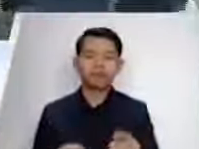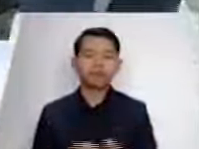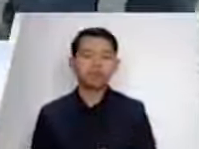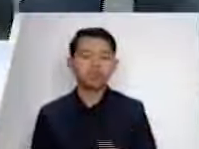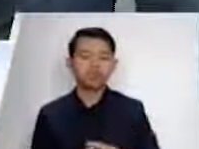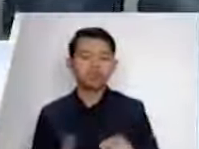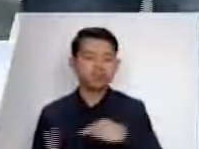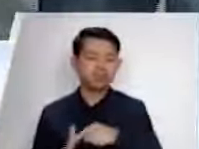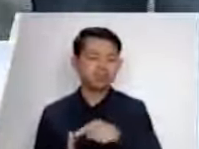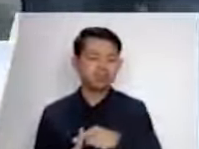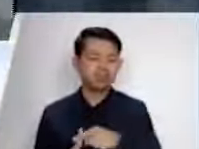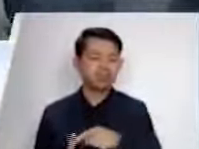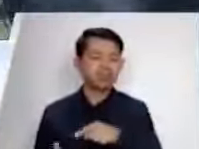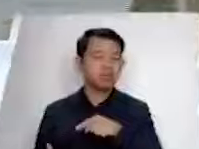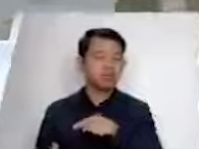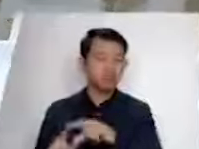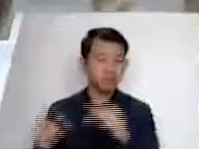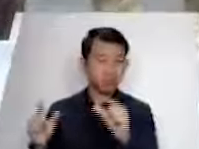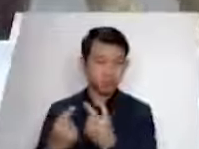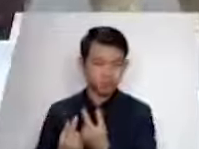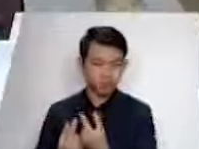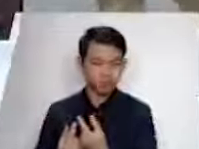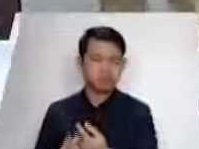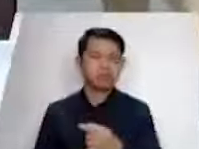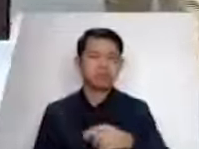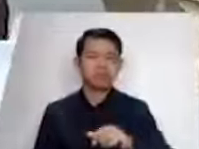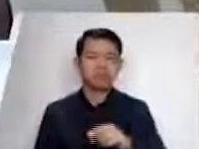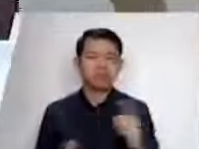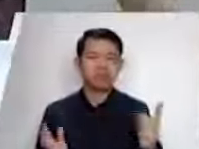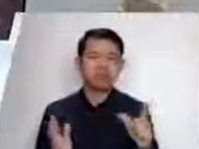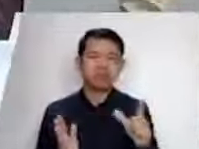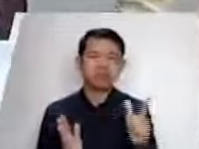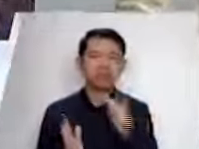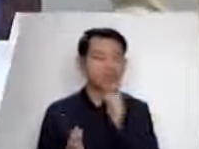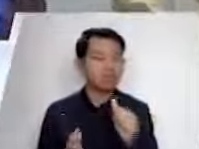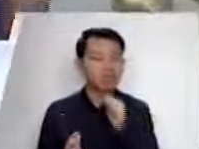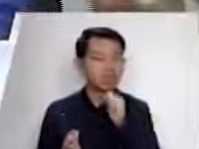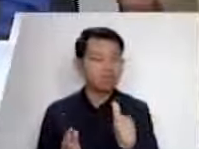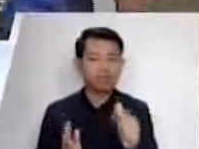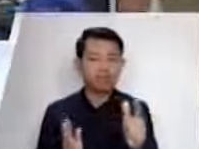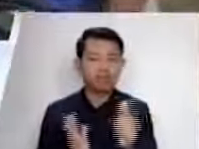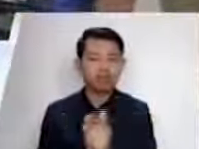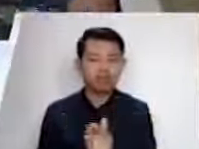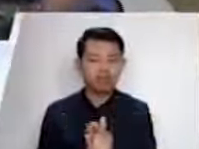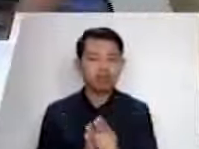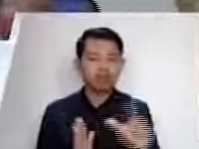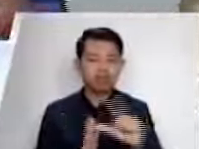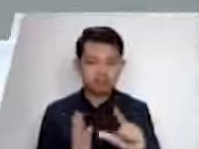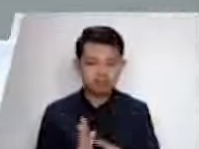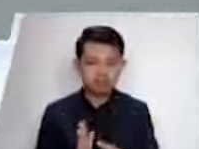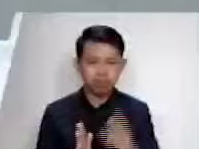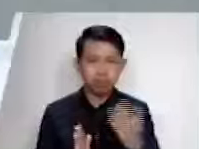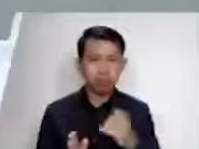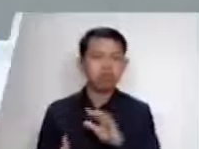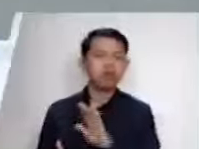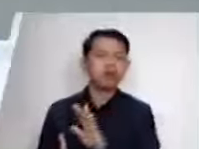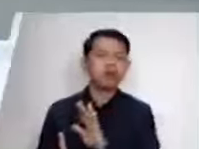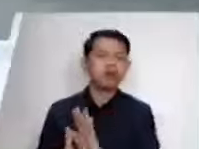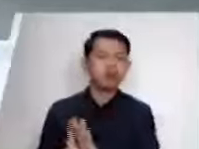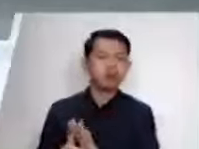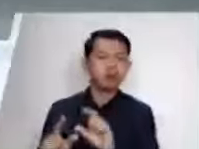hindi na sumali doon sa programa at itinuturing na paso na yung kanilang provisional authority. Ayon